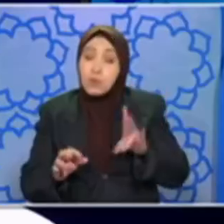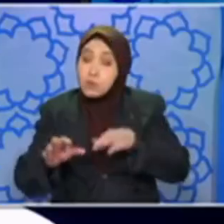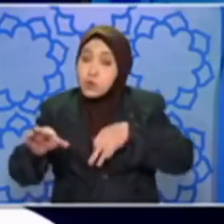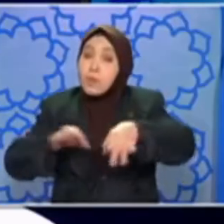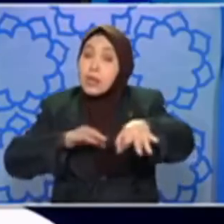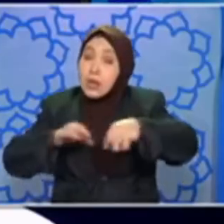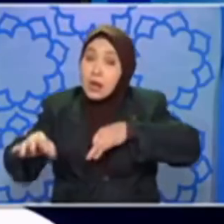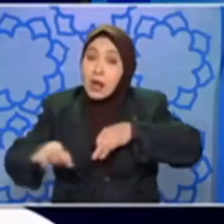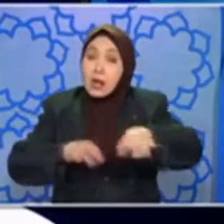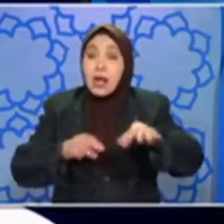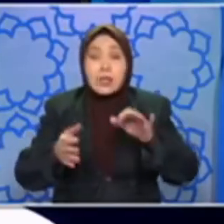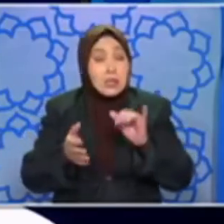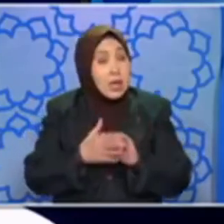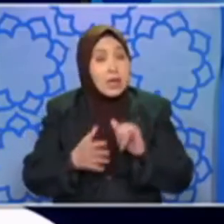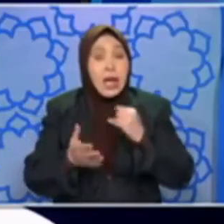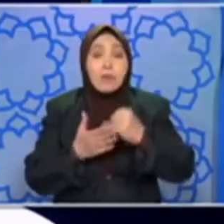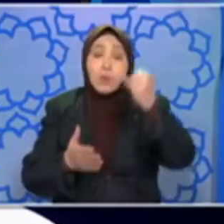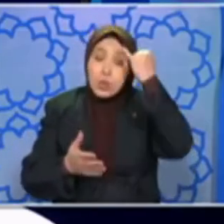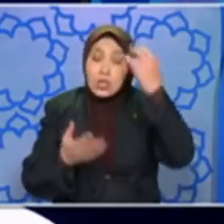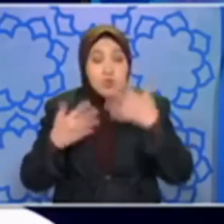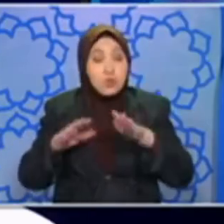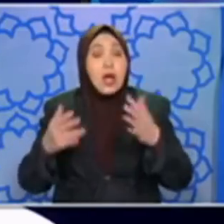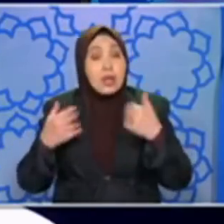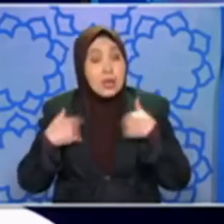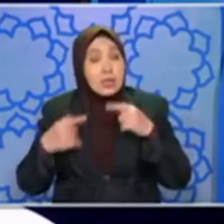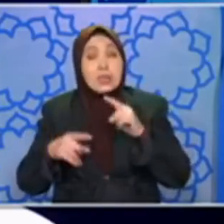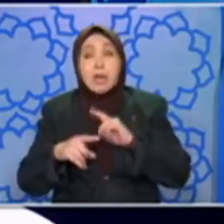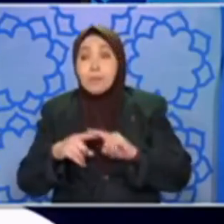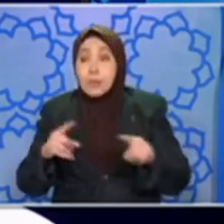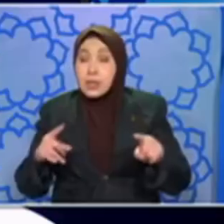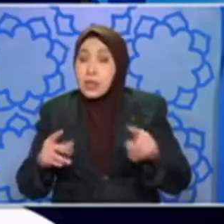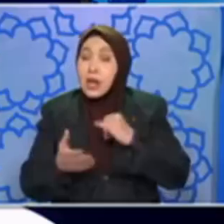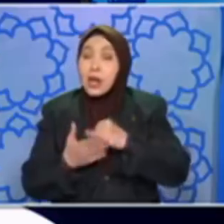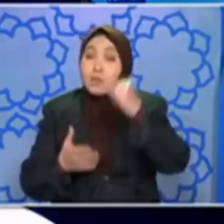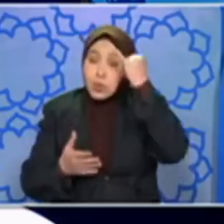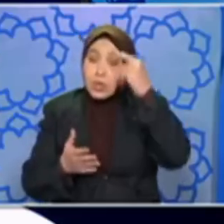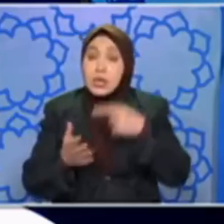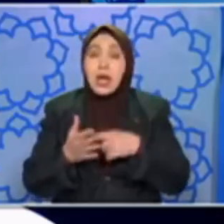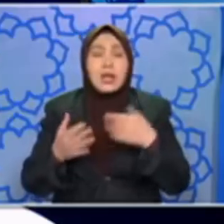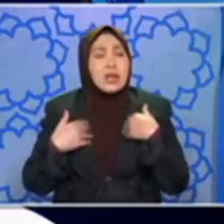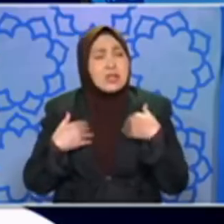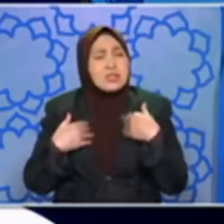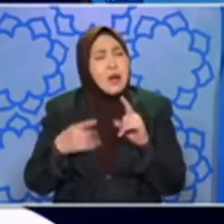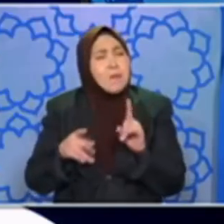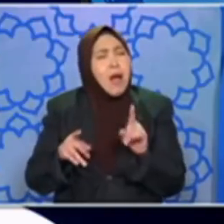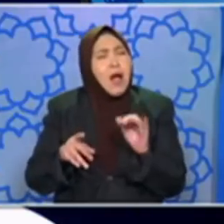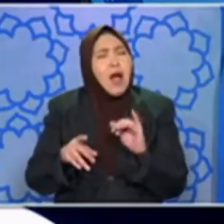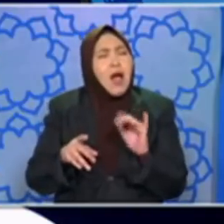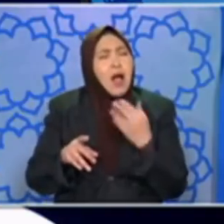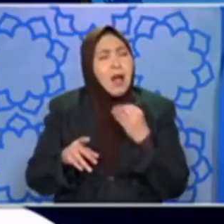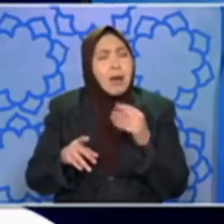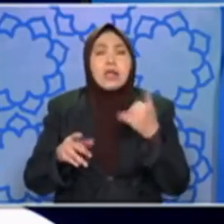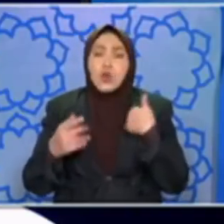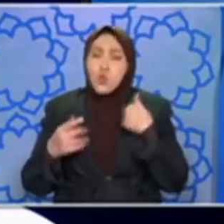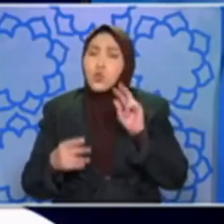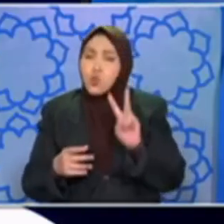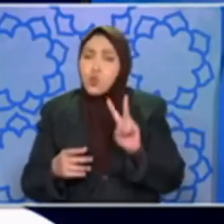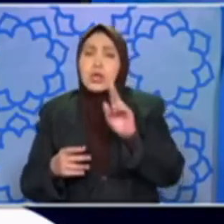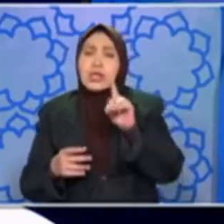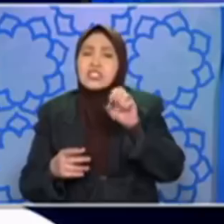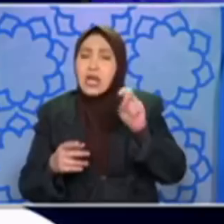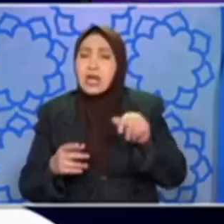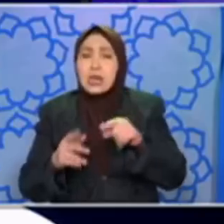ustaz ya, bahawa ilmu ini dah ada, okey. Tapi ilmu ni juga dia ada macam apa? Dua kesan, positif